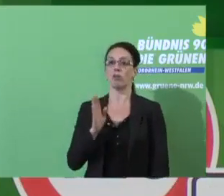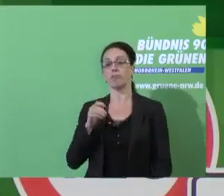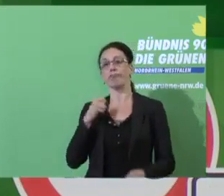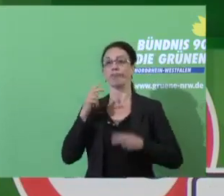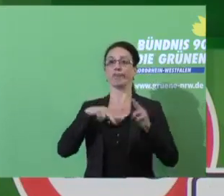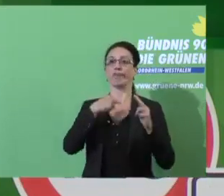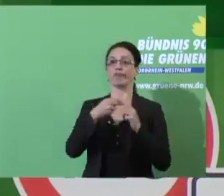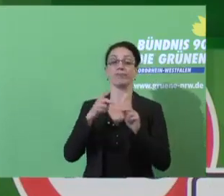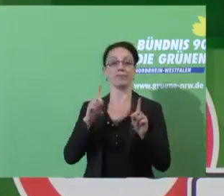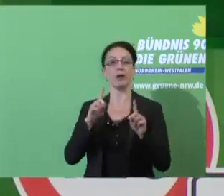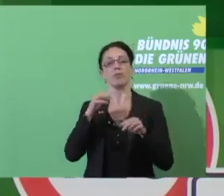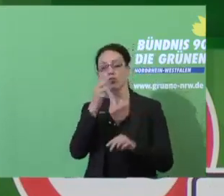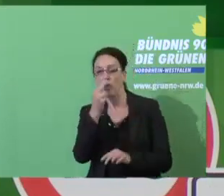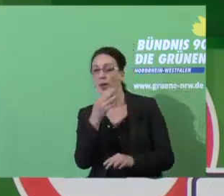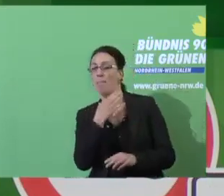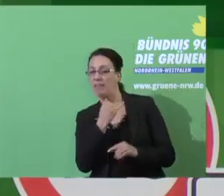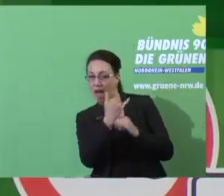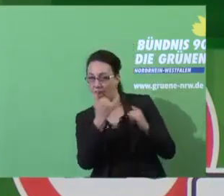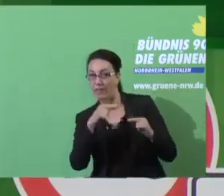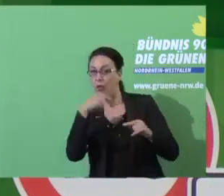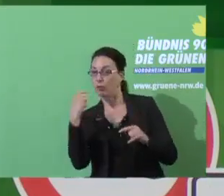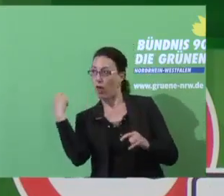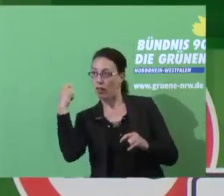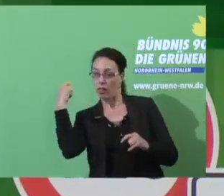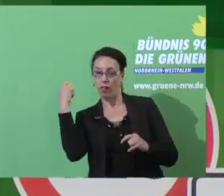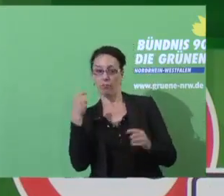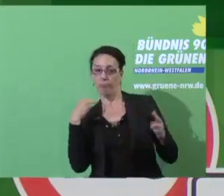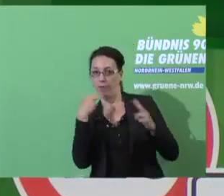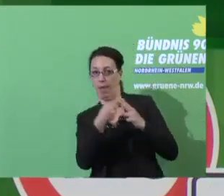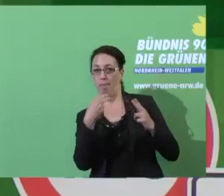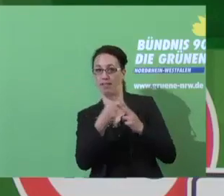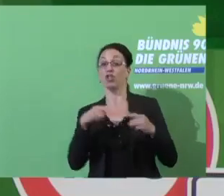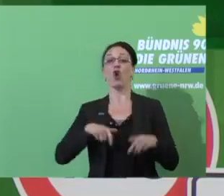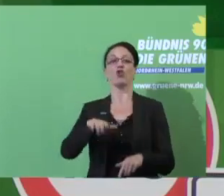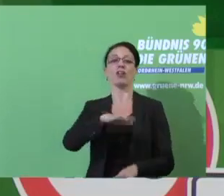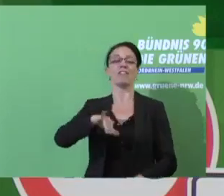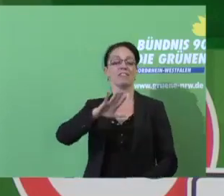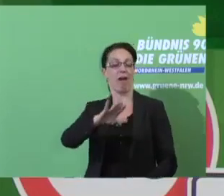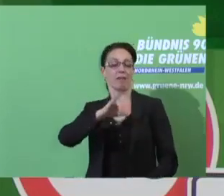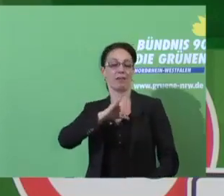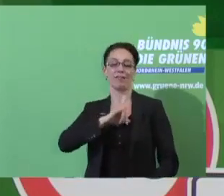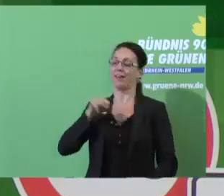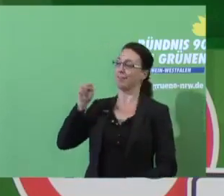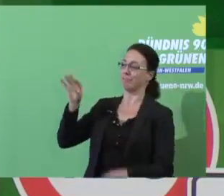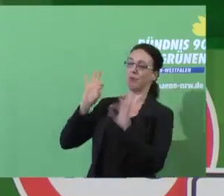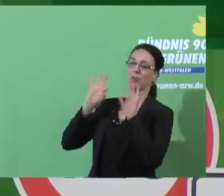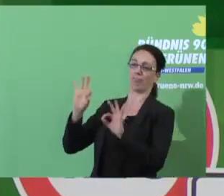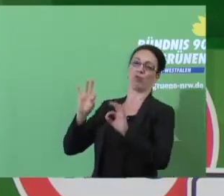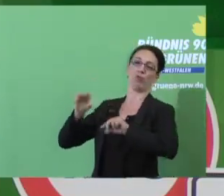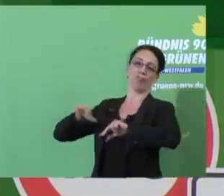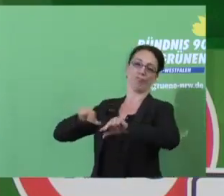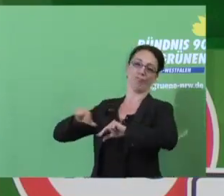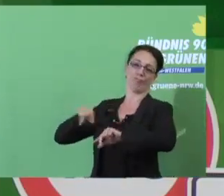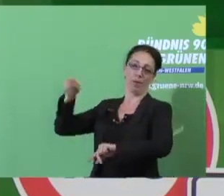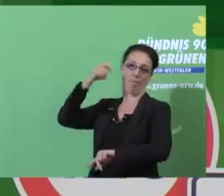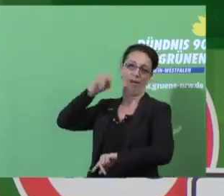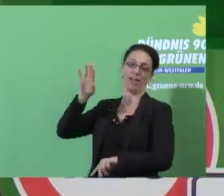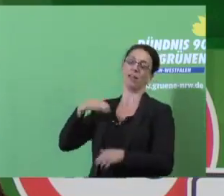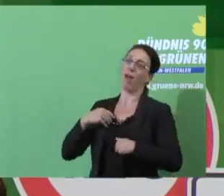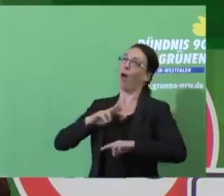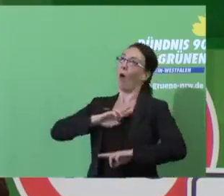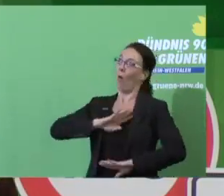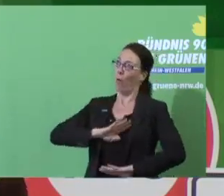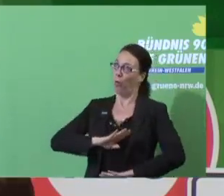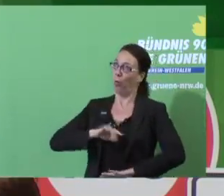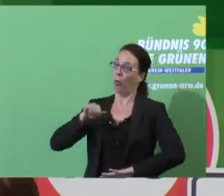hier heute gezeigt hast, danken wir dir. Auch die NRW-Interessen sind bei Toni in guten Händen in Berlin. Und das beruhigt uns sehr für die nächste